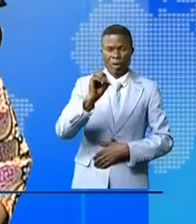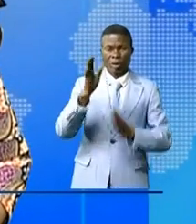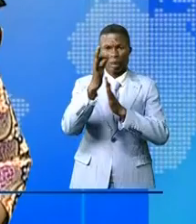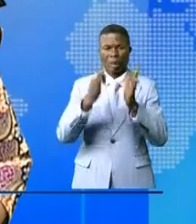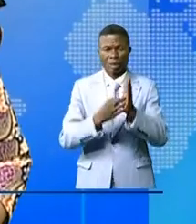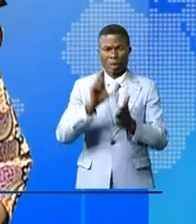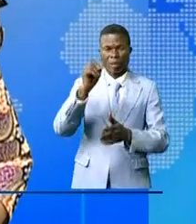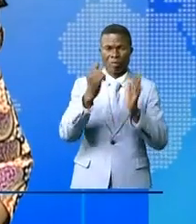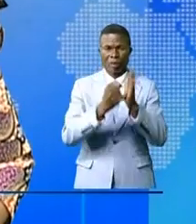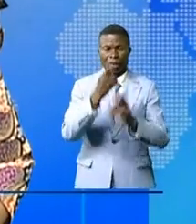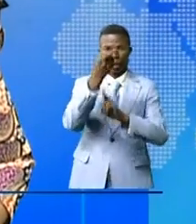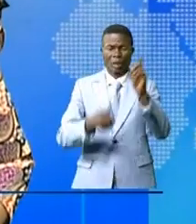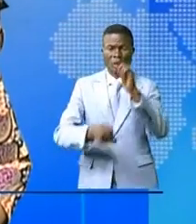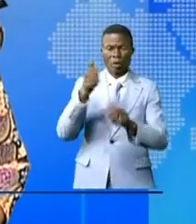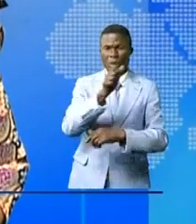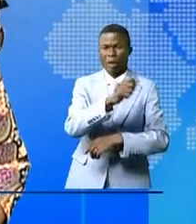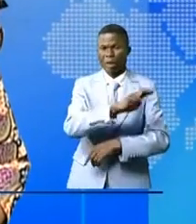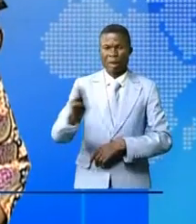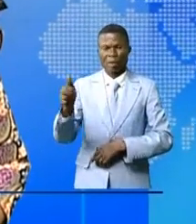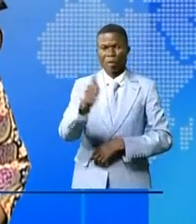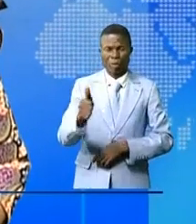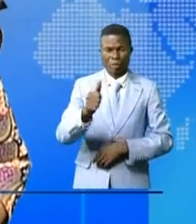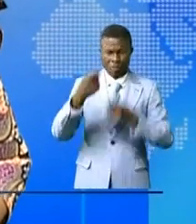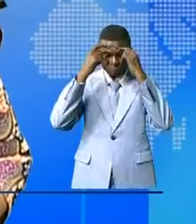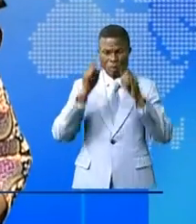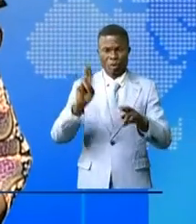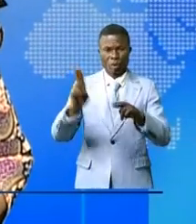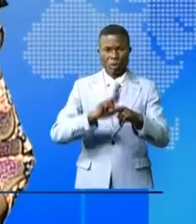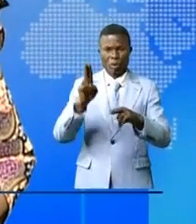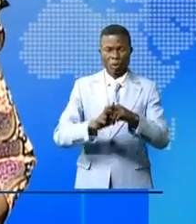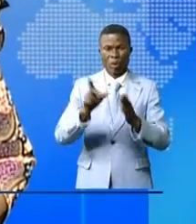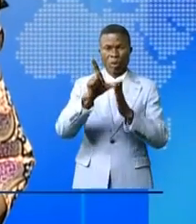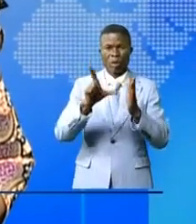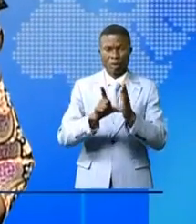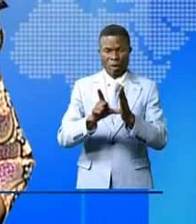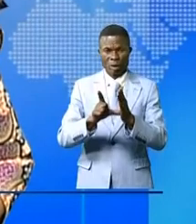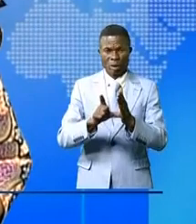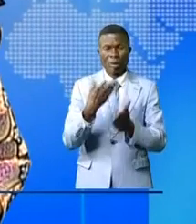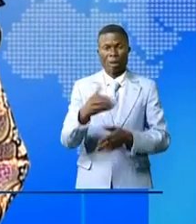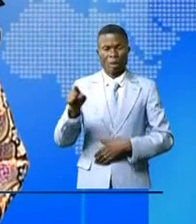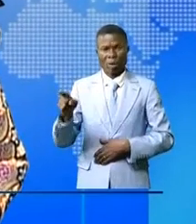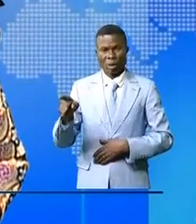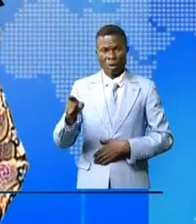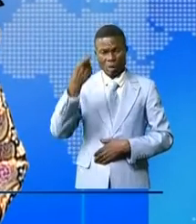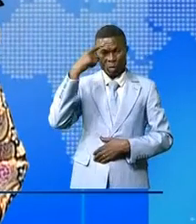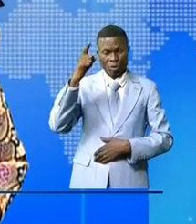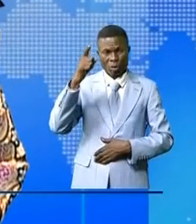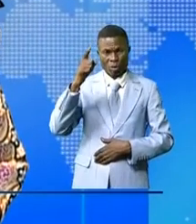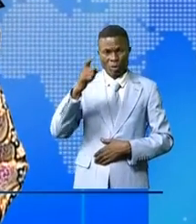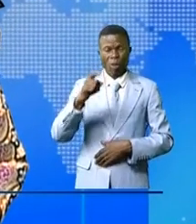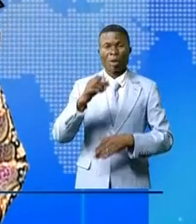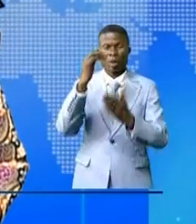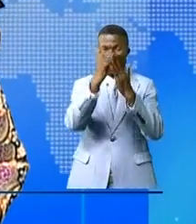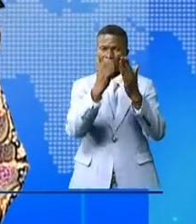/2021/2018 du 26 novembre 2021 portant mesure d'application du code des accises aux fins